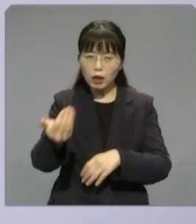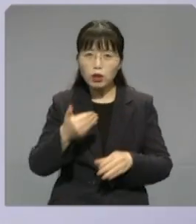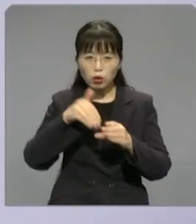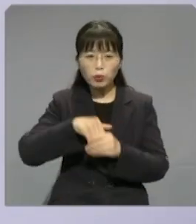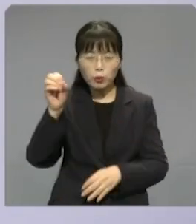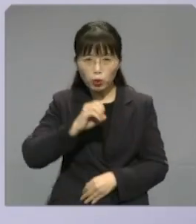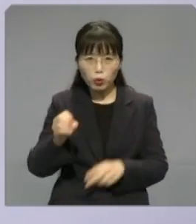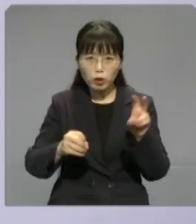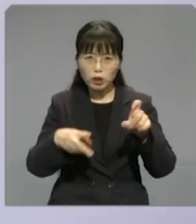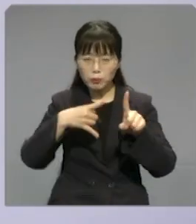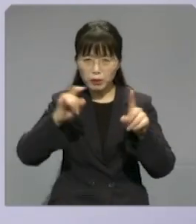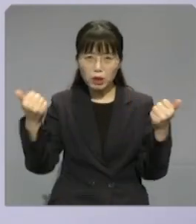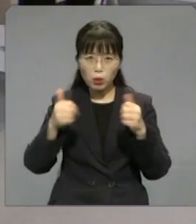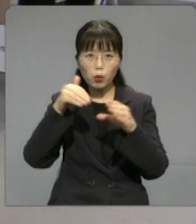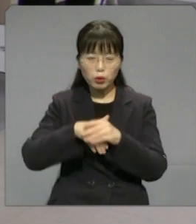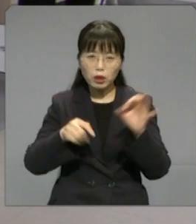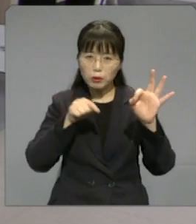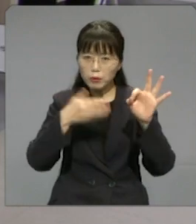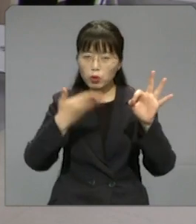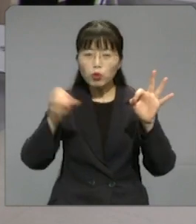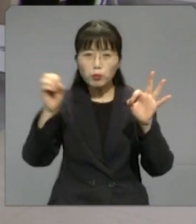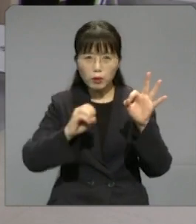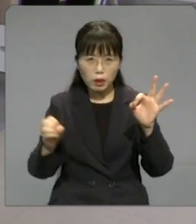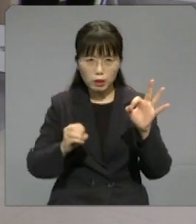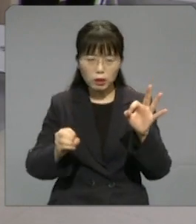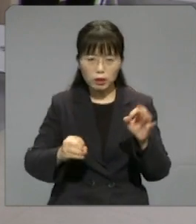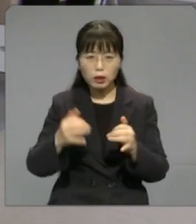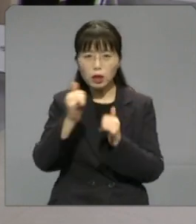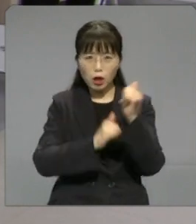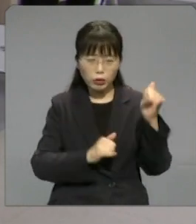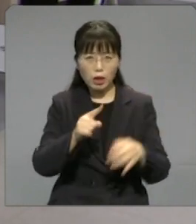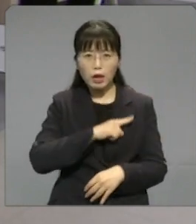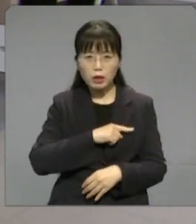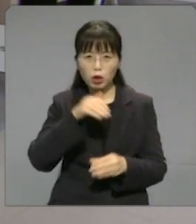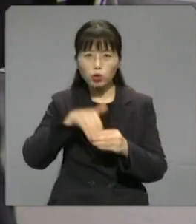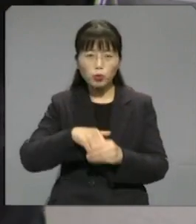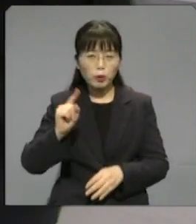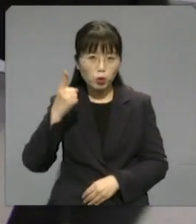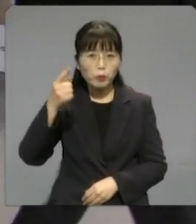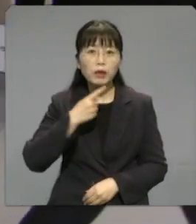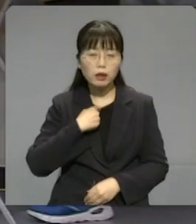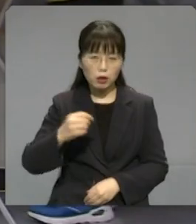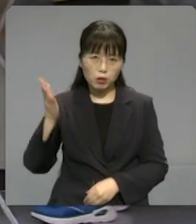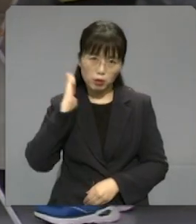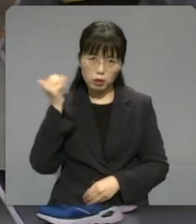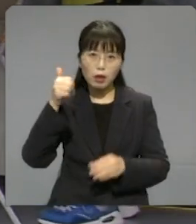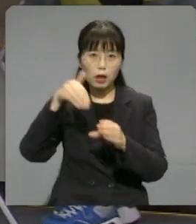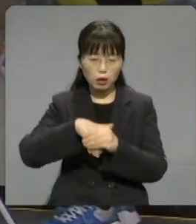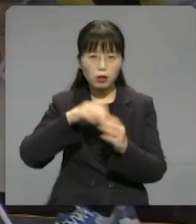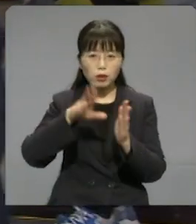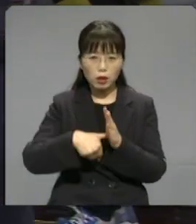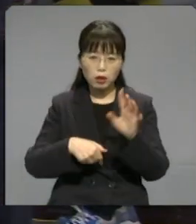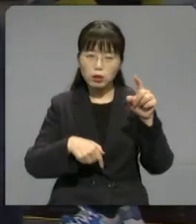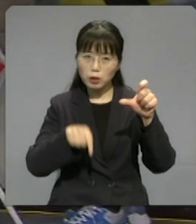사전투표율은 21대 총선이 10.9%, 역대 가장 투표율이 높았던 지난 대선은